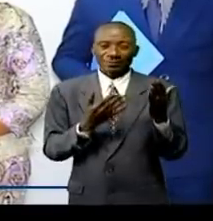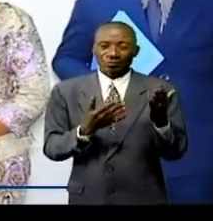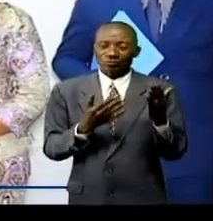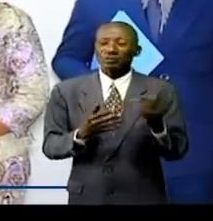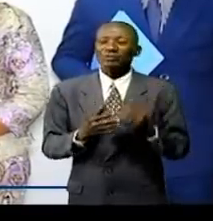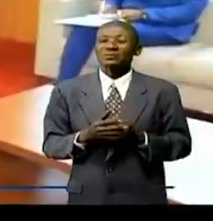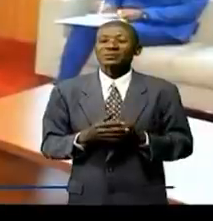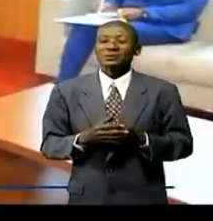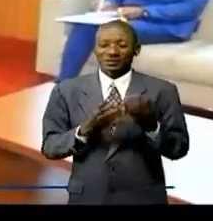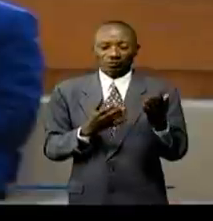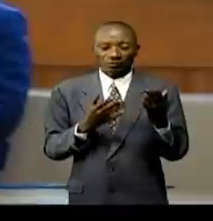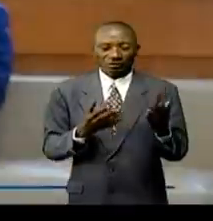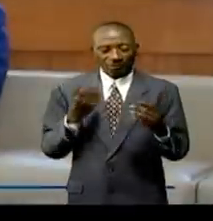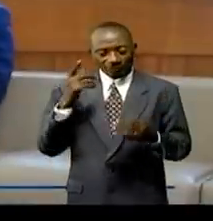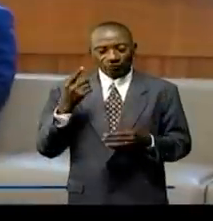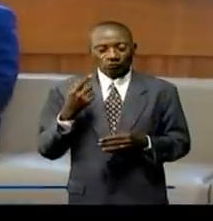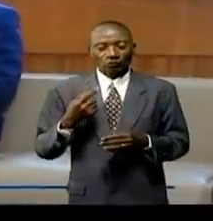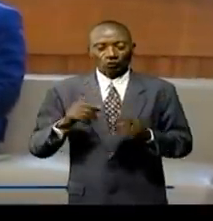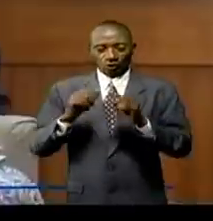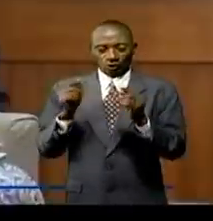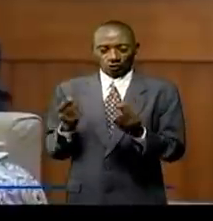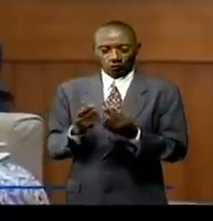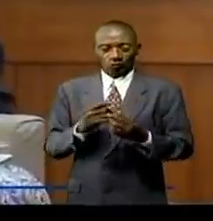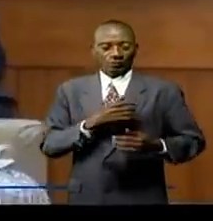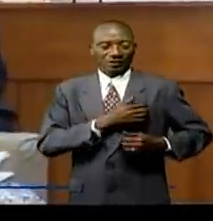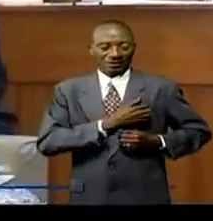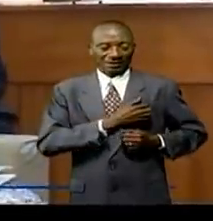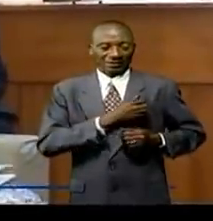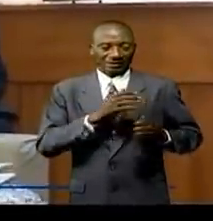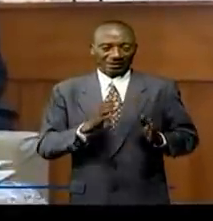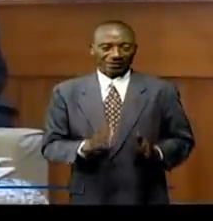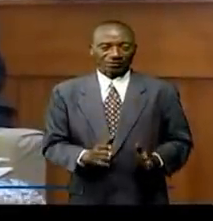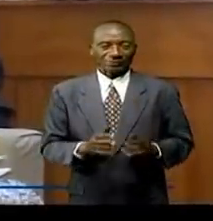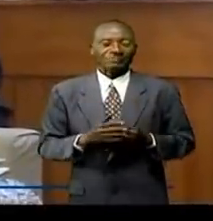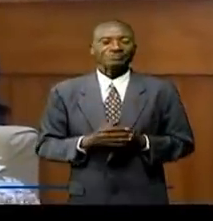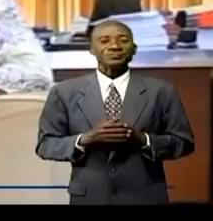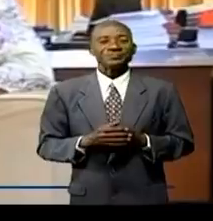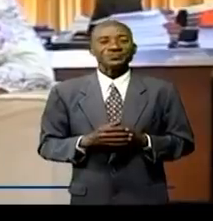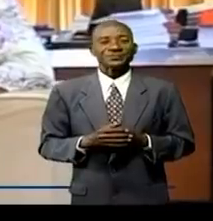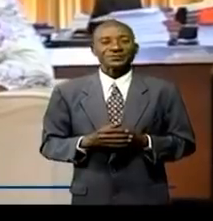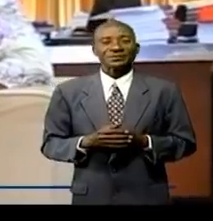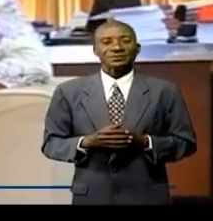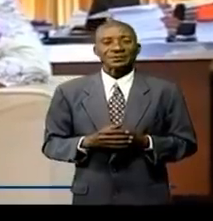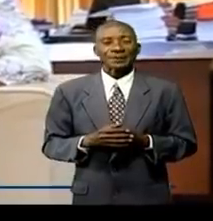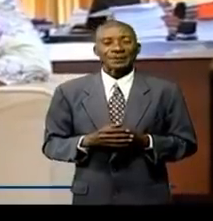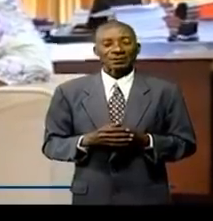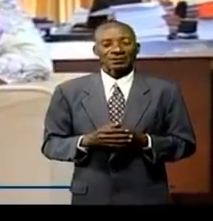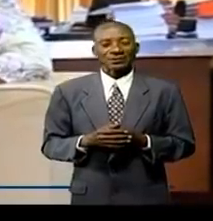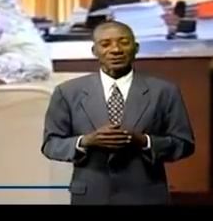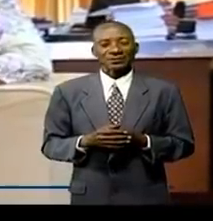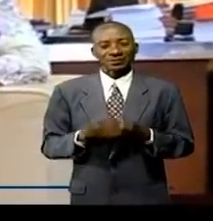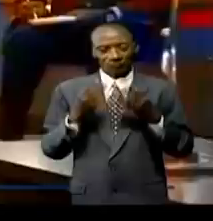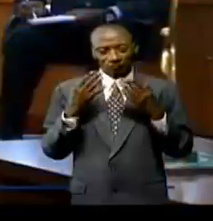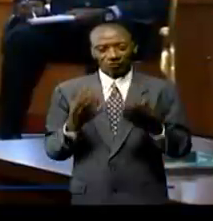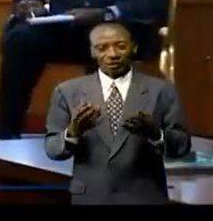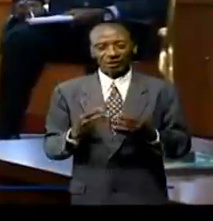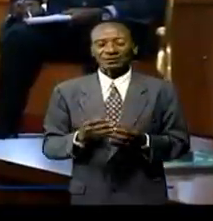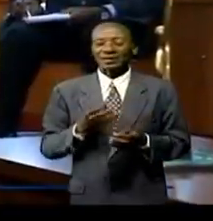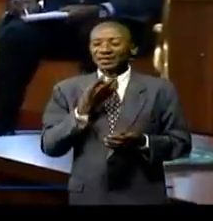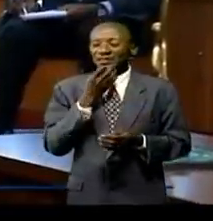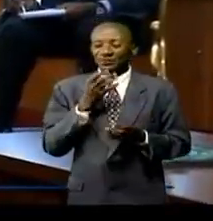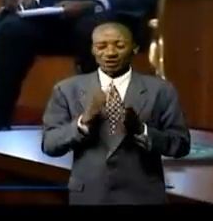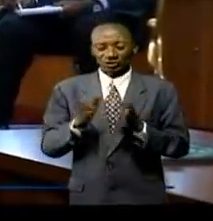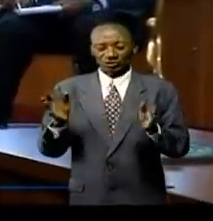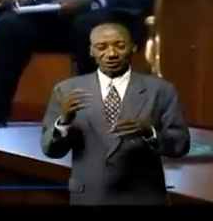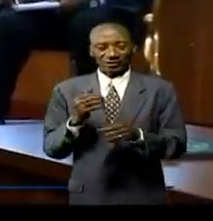droit ici. Rappelons que c'est grâce au dynamisme et à l'efficacité de la patronne de l'emploi que l'Inspection générale du travail